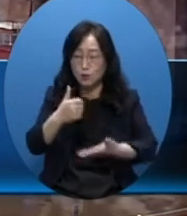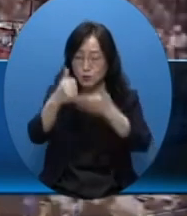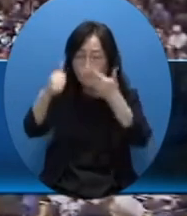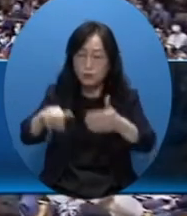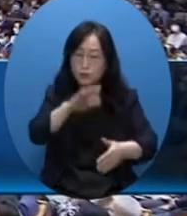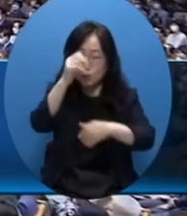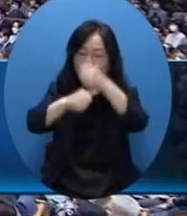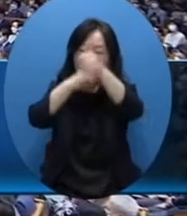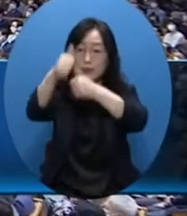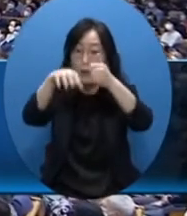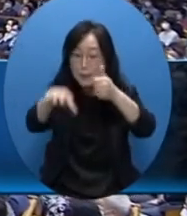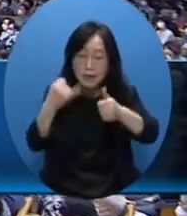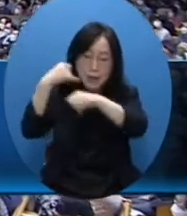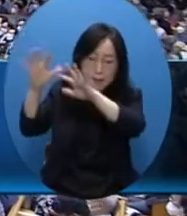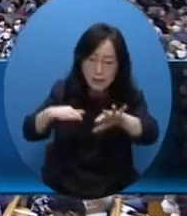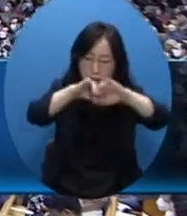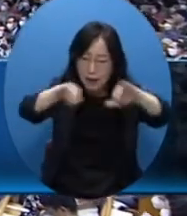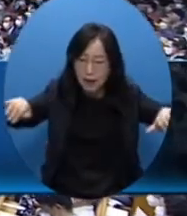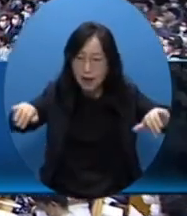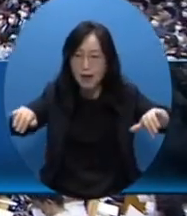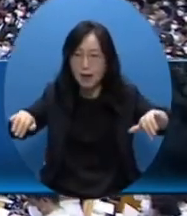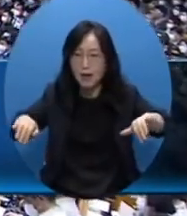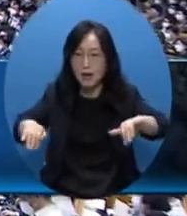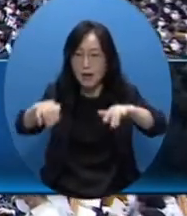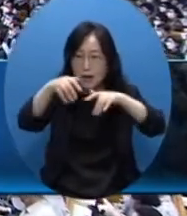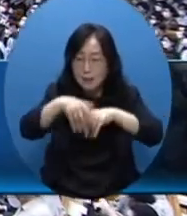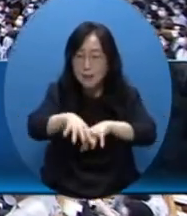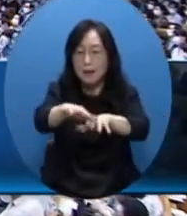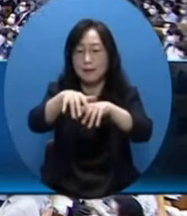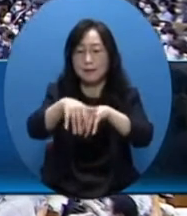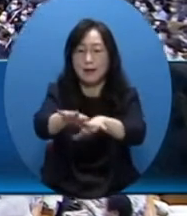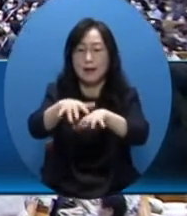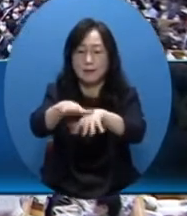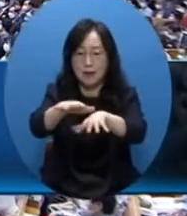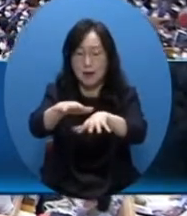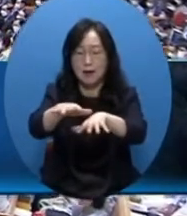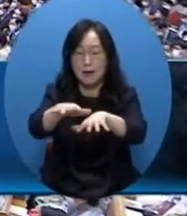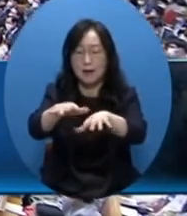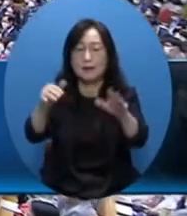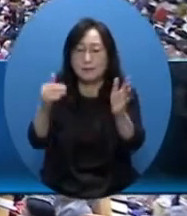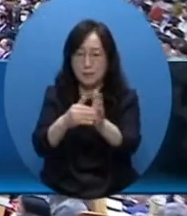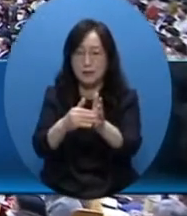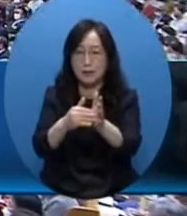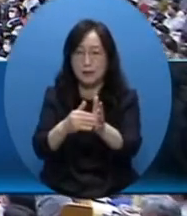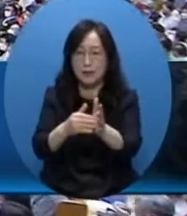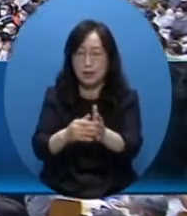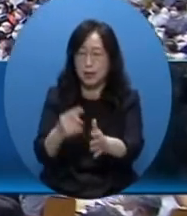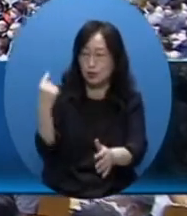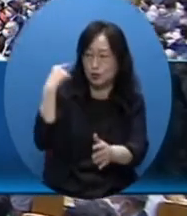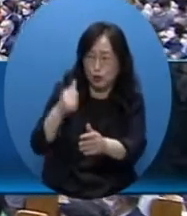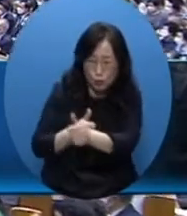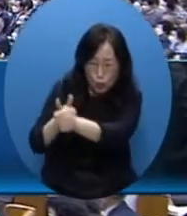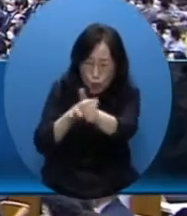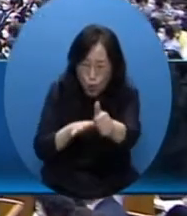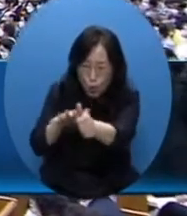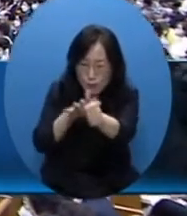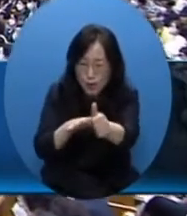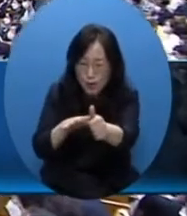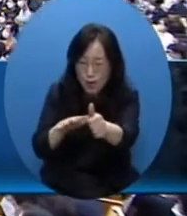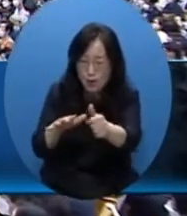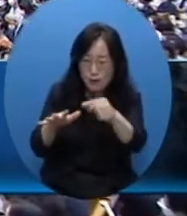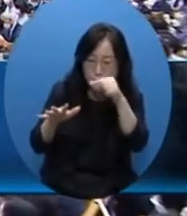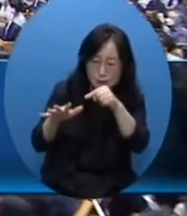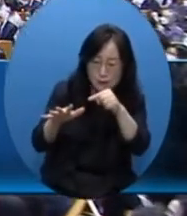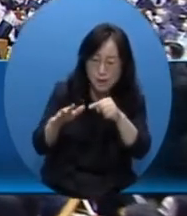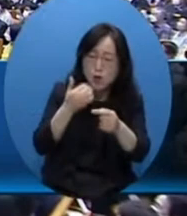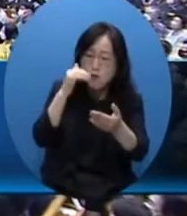앞에서 바다를 갈라지게 하사 그들이 바다 가운데를 육지같이 통과하게 하시고 쫓아오는 자들을 돌을 큰